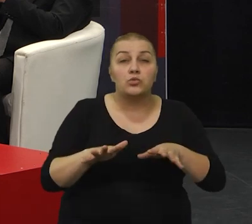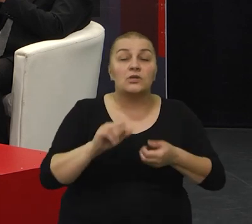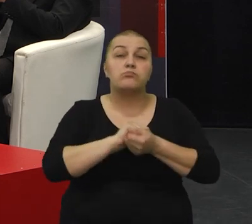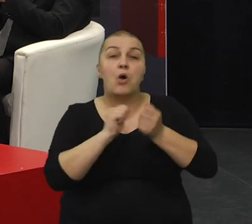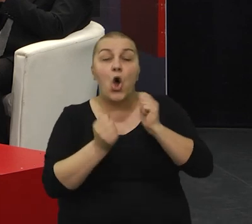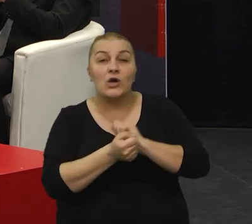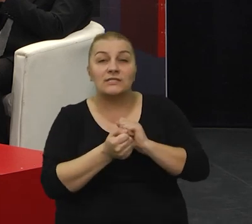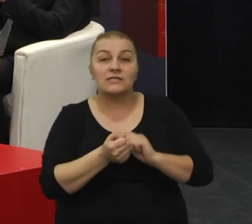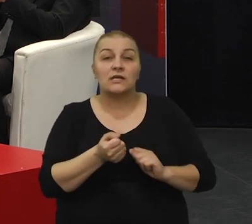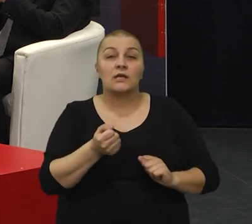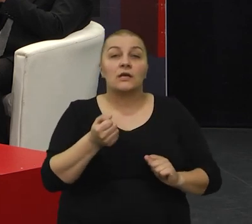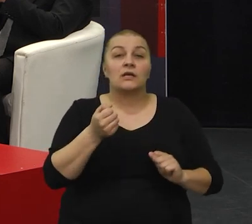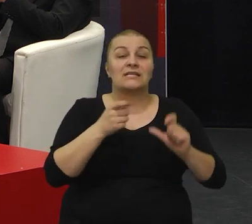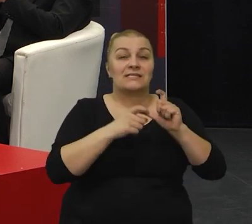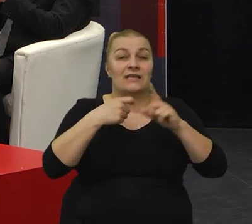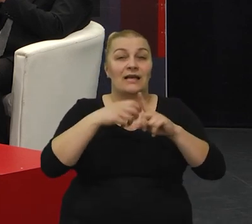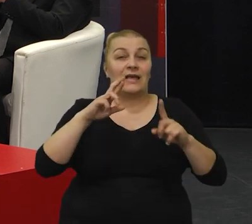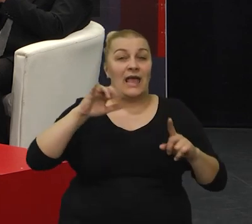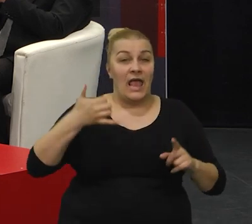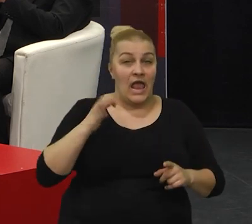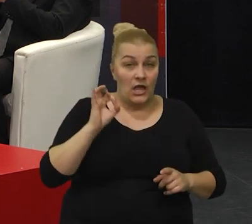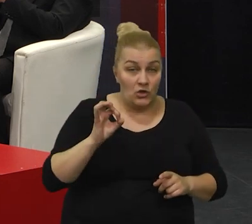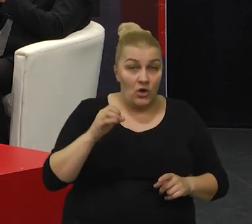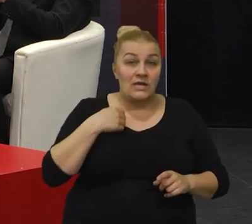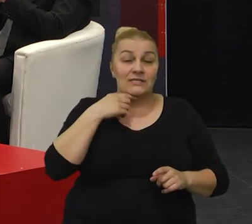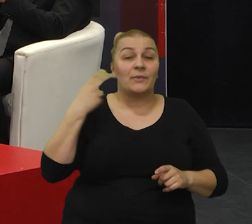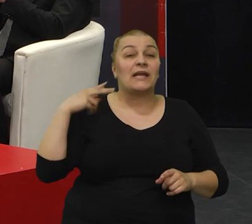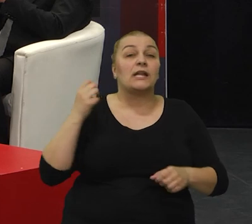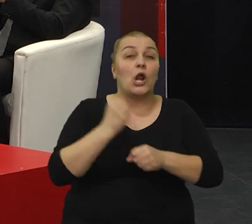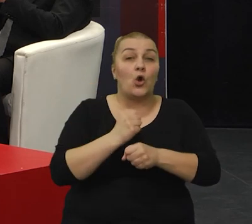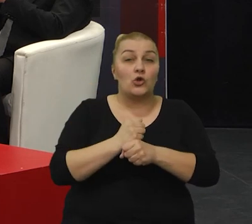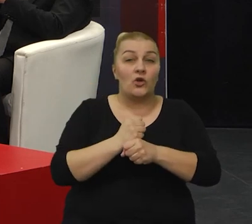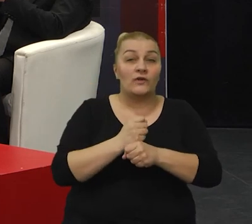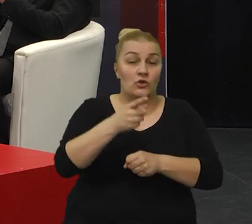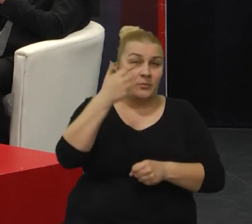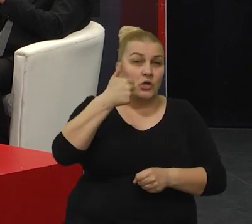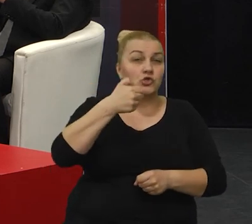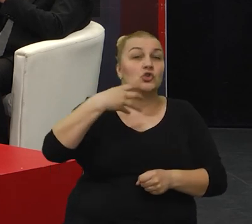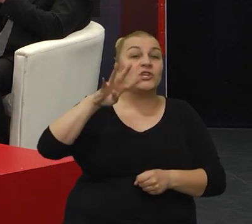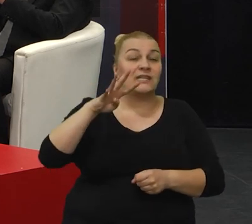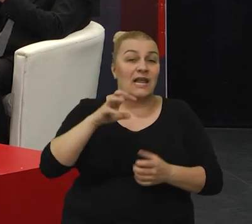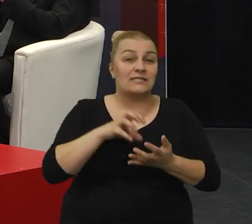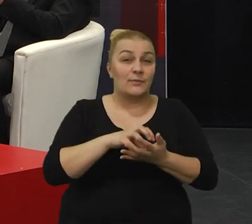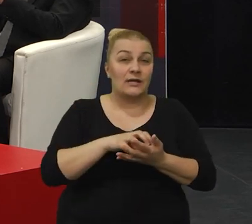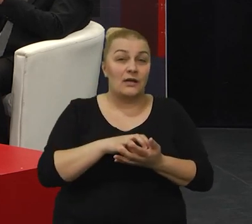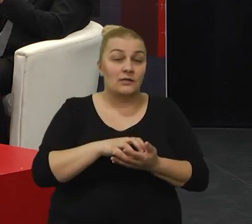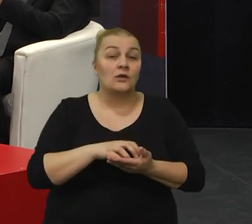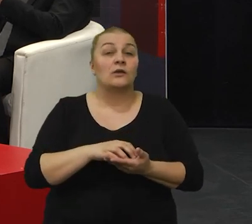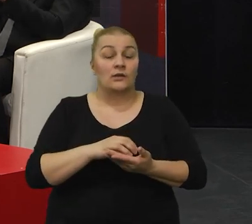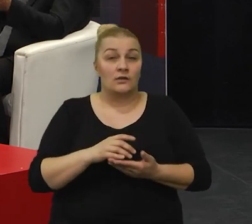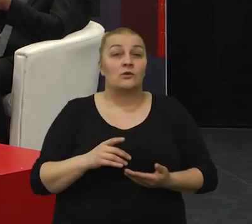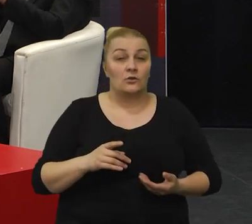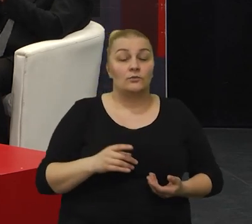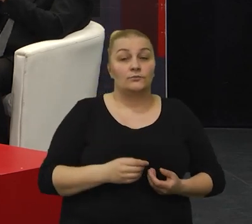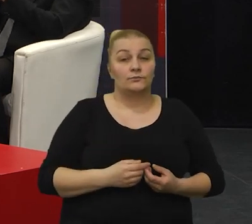ljudi, borci od Markeske. Ja rekao general Gotovine, one nisu... 114. brigada i 9. bojna kosa